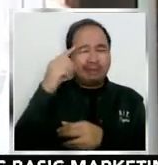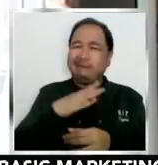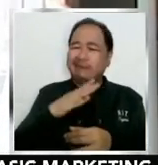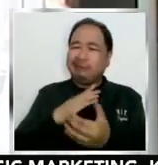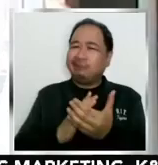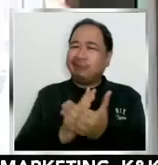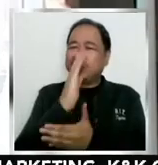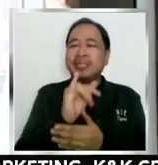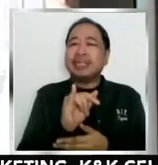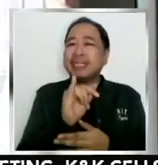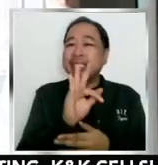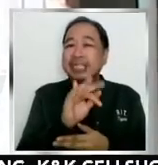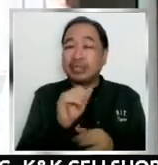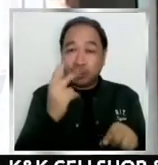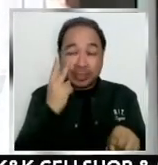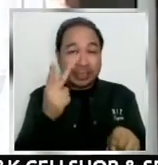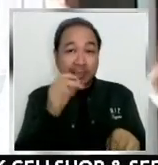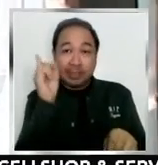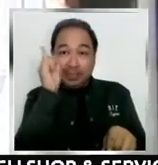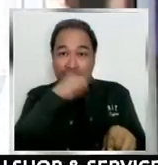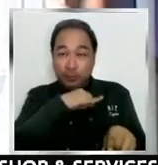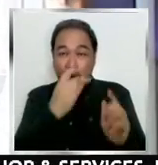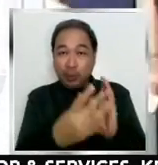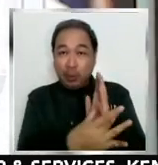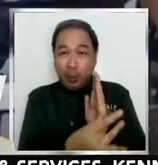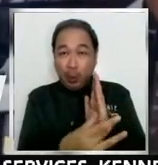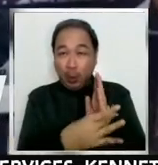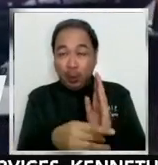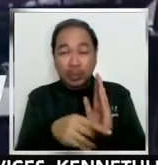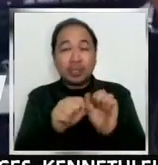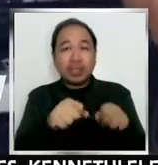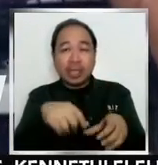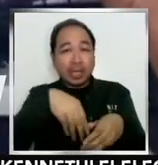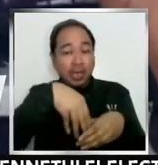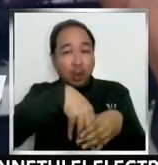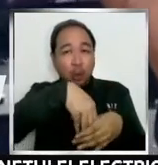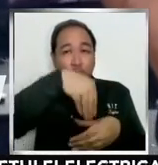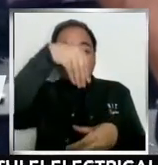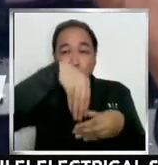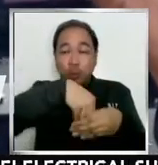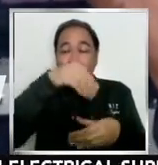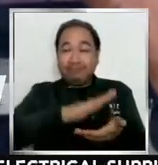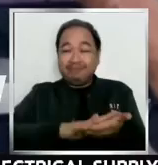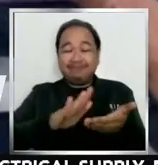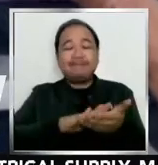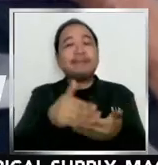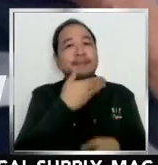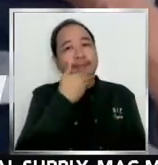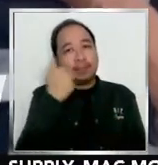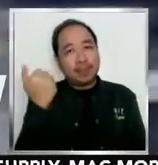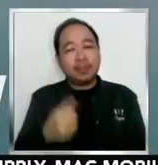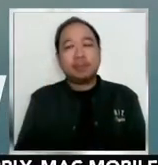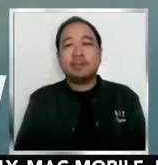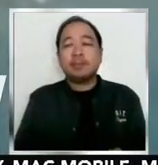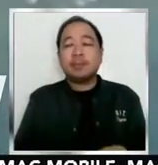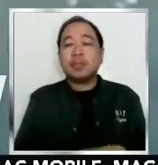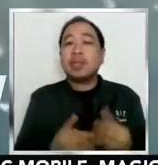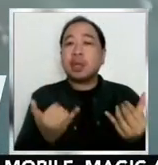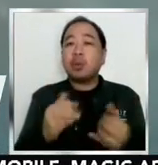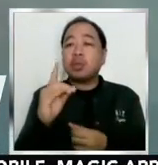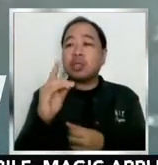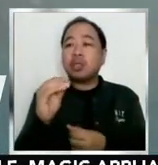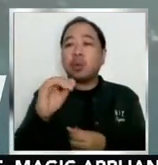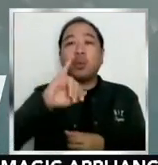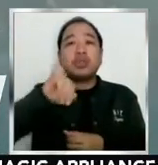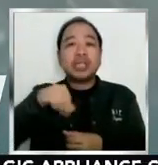na naroon na makakawala, it's better that we do something about it. Nag-issue na rin ng sabina ang DOJ sa Marina, Philippine Coast Guard